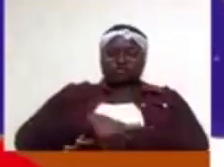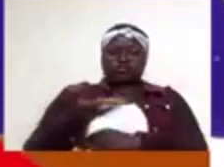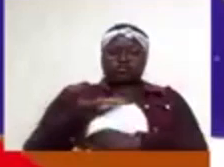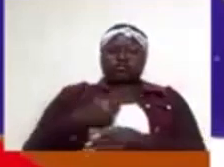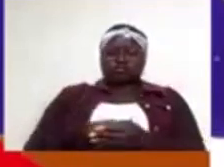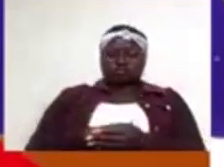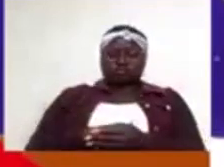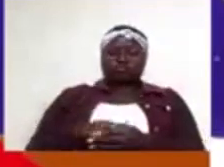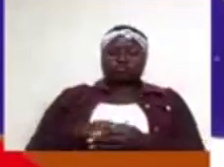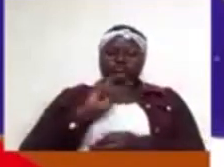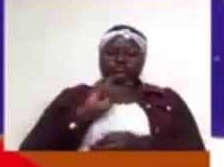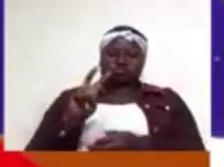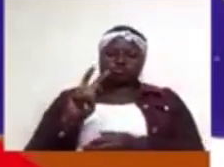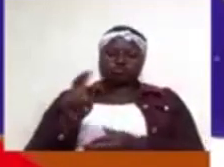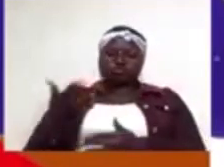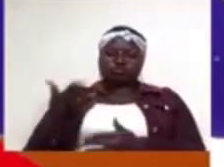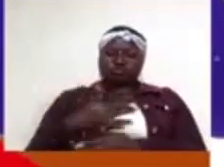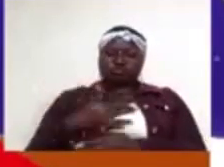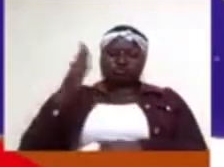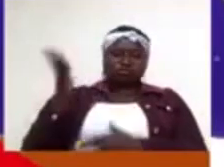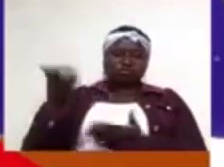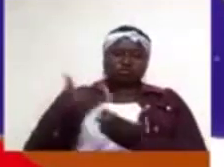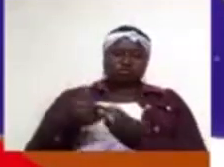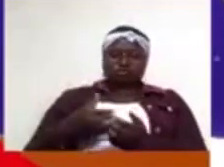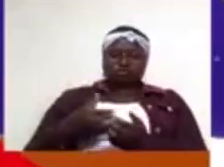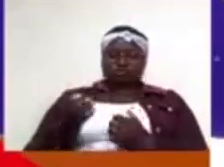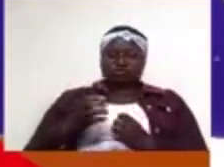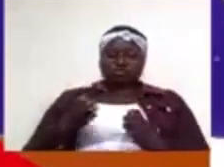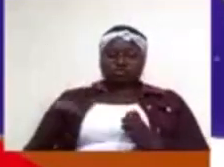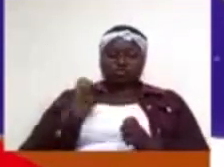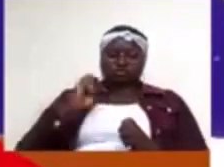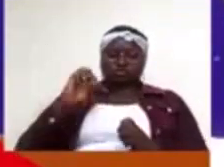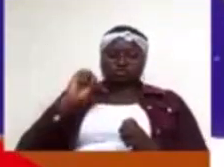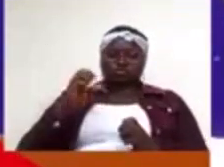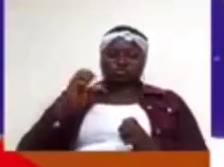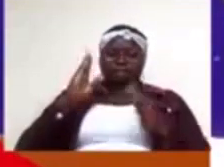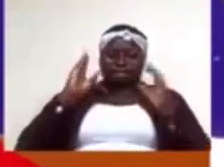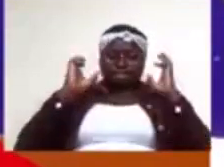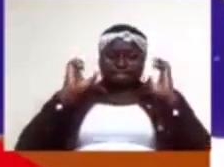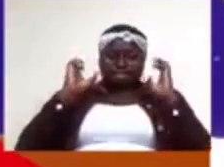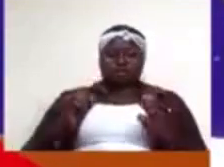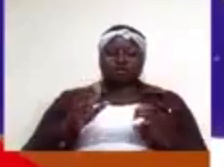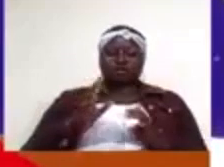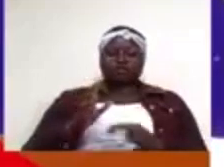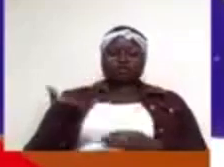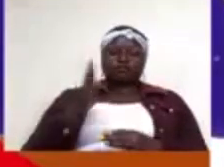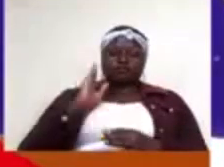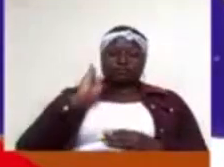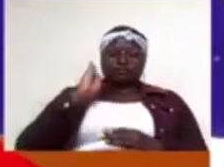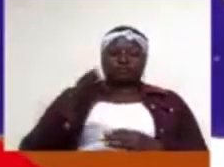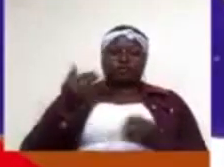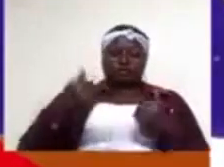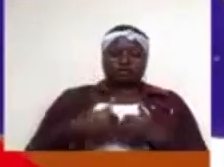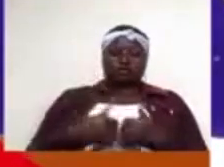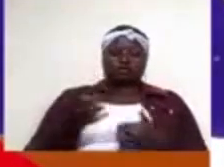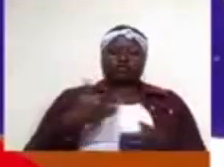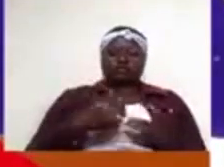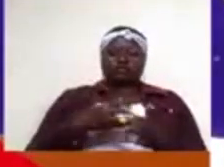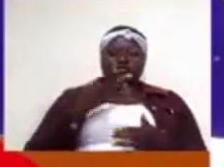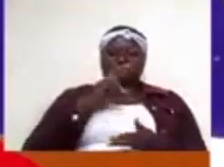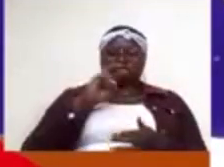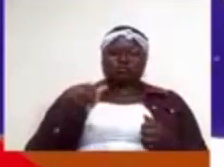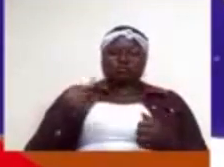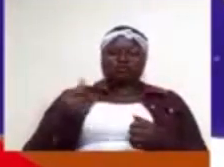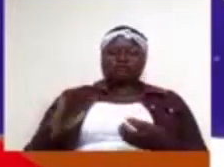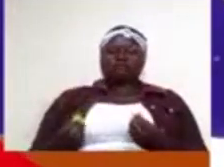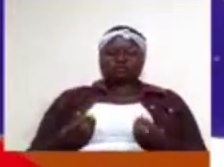murore tondu ni ukuona behavior change iria mwana ucio nayo unfortunately ni undu wa mathina maria me bururini we are busy